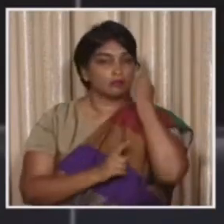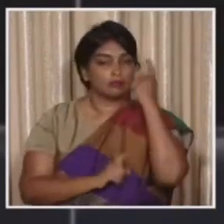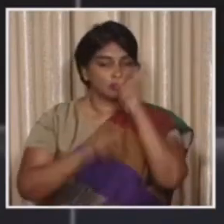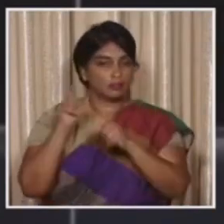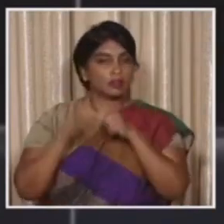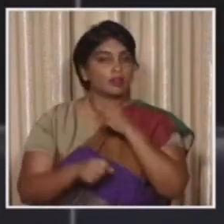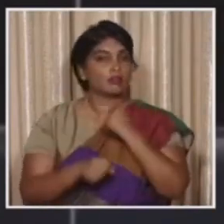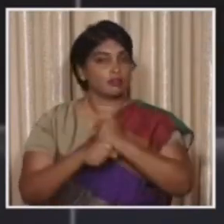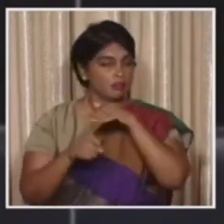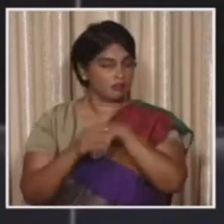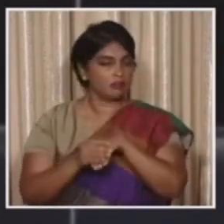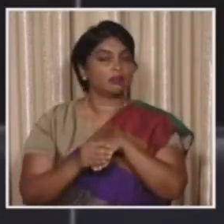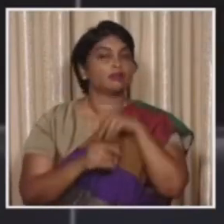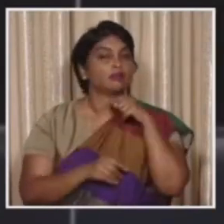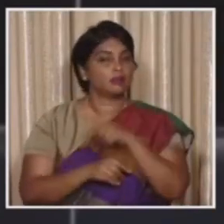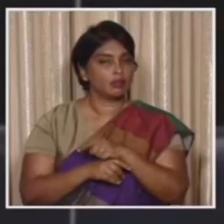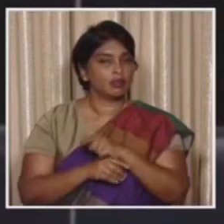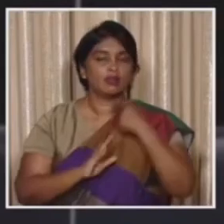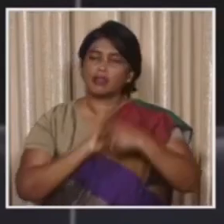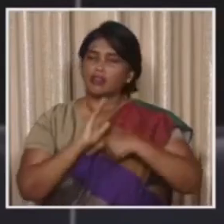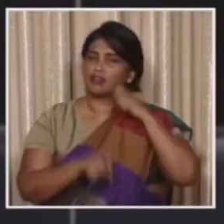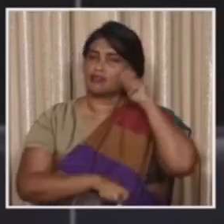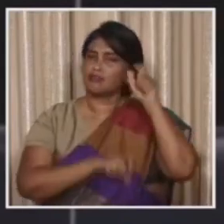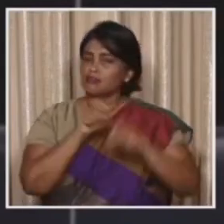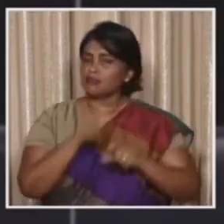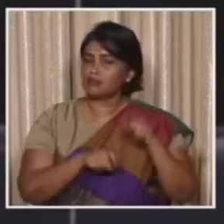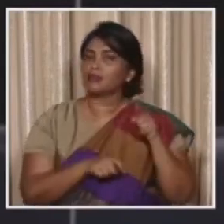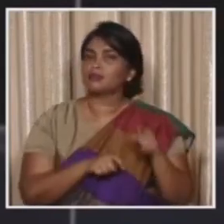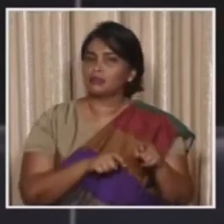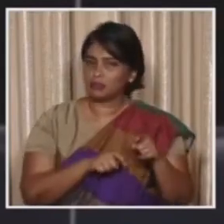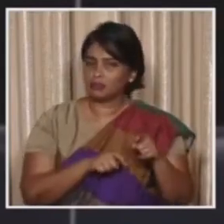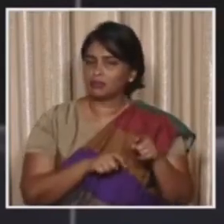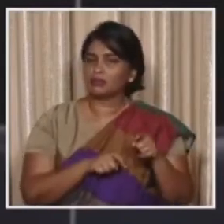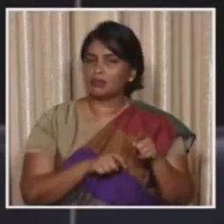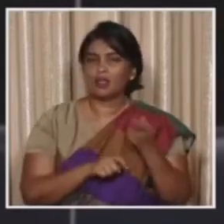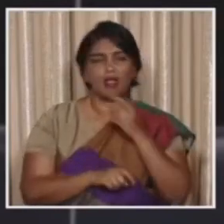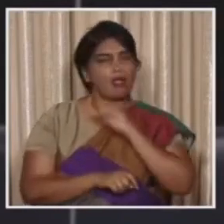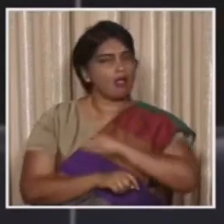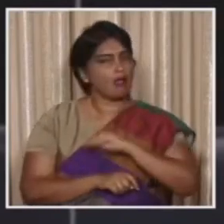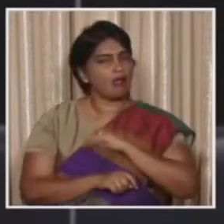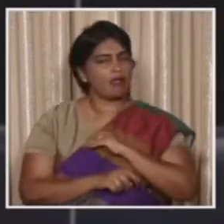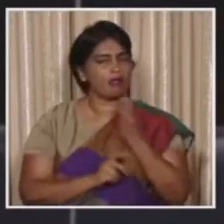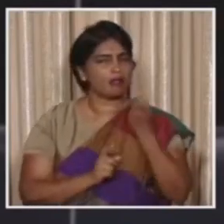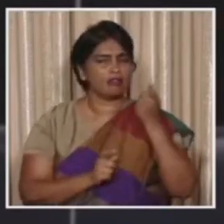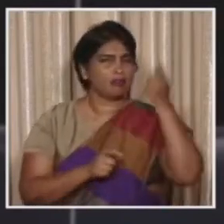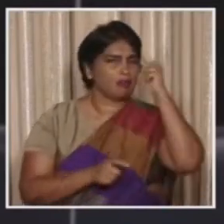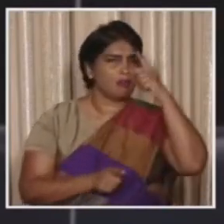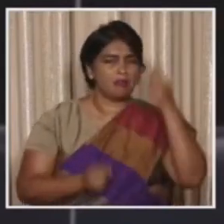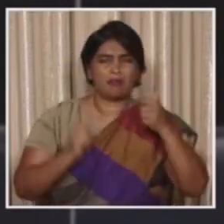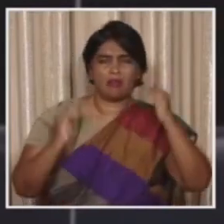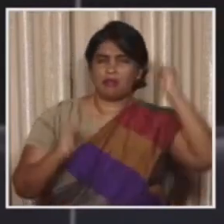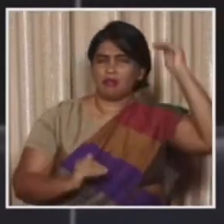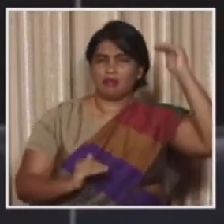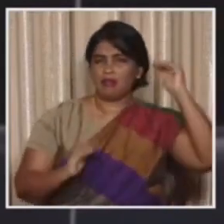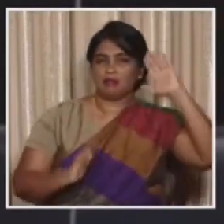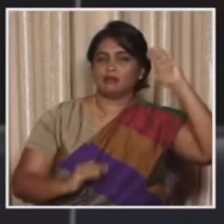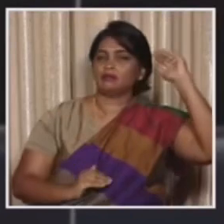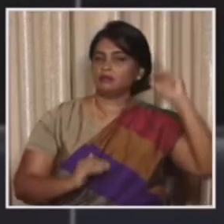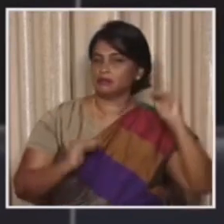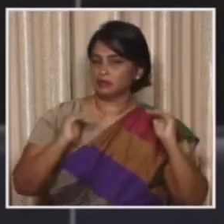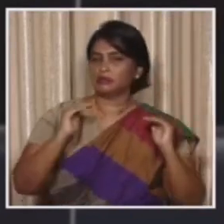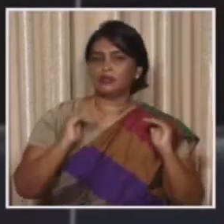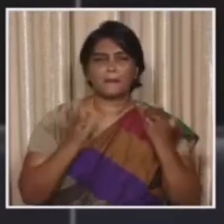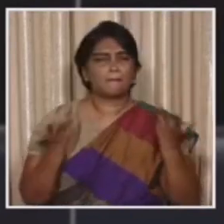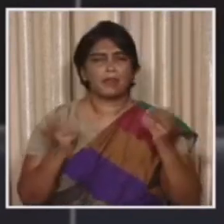විද්‍යාඥයින්ට රජයේ ඉන්න මේ රටේ ජනතාවගේ මේ ආදායම් විෂමතාවය අවම කරන්න